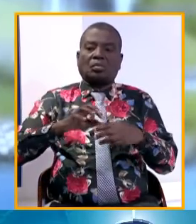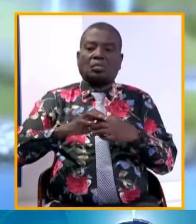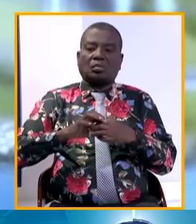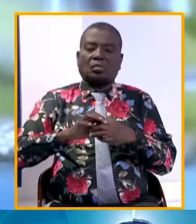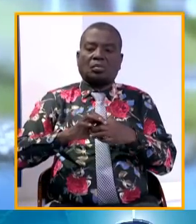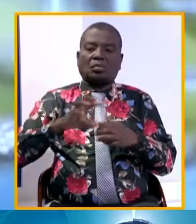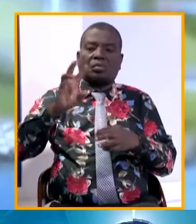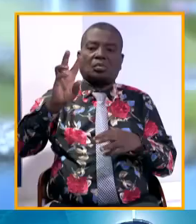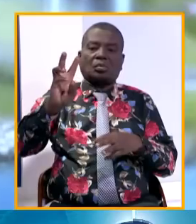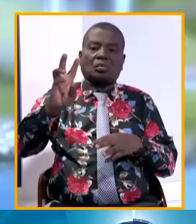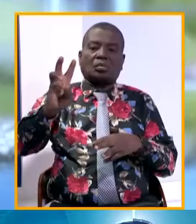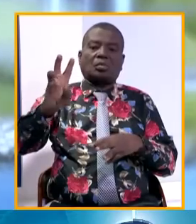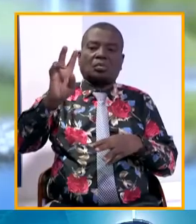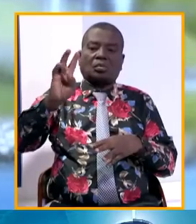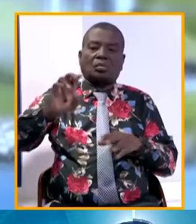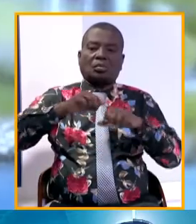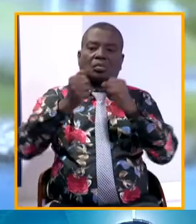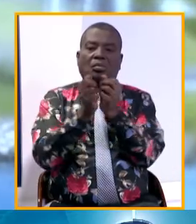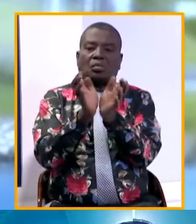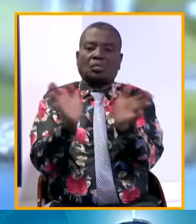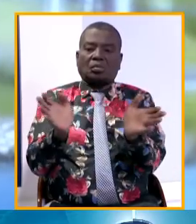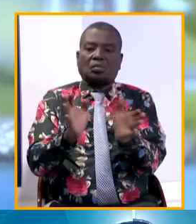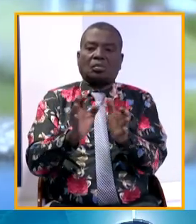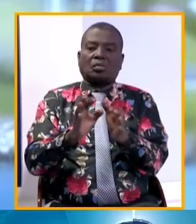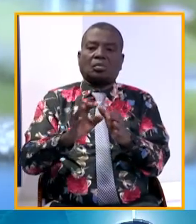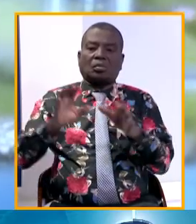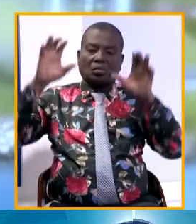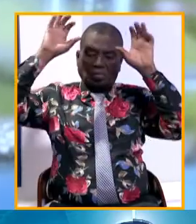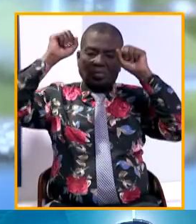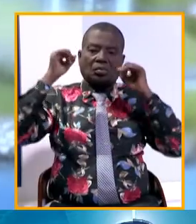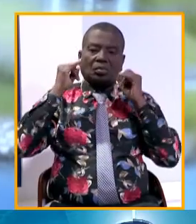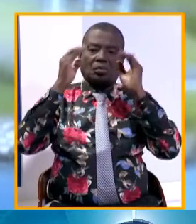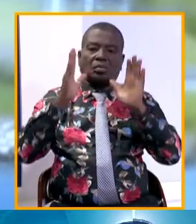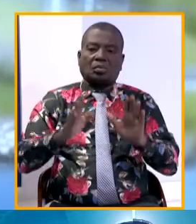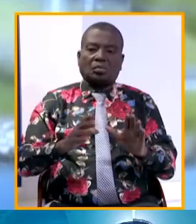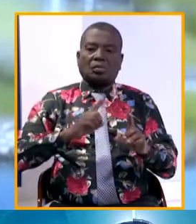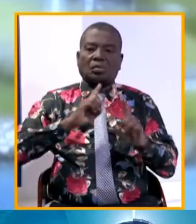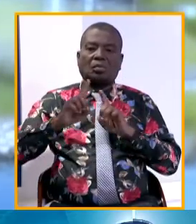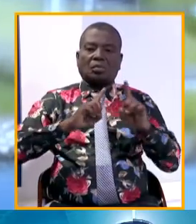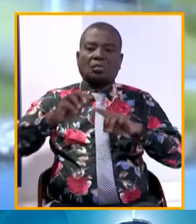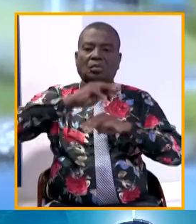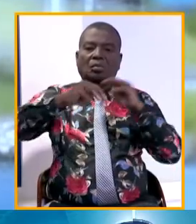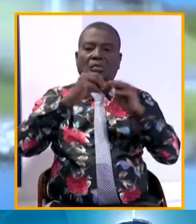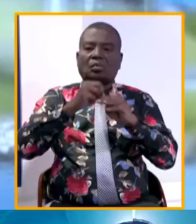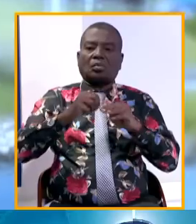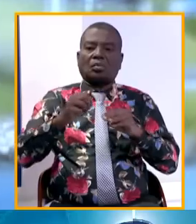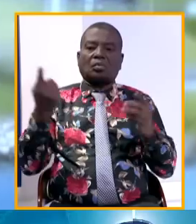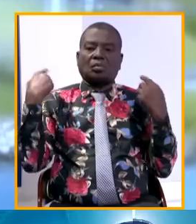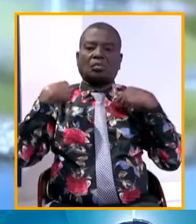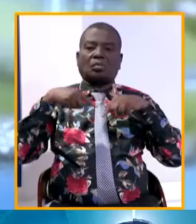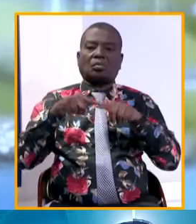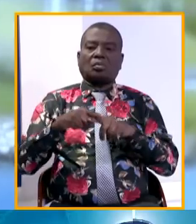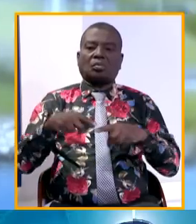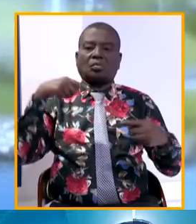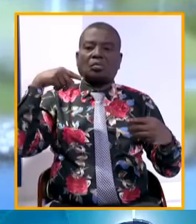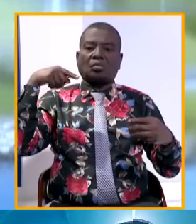77e Assemblée générale des Nations unies. Le chef de l'État ivoirien s'adresse au monde entier au cours du débat